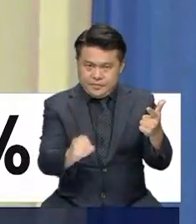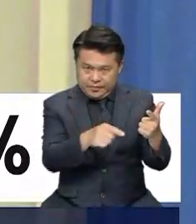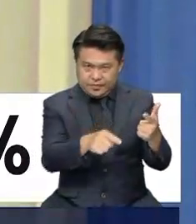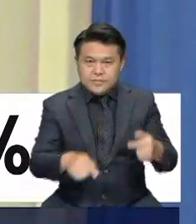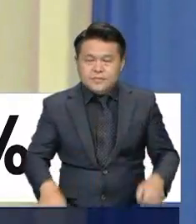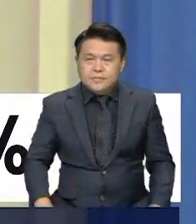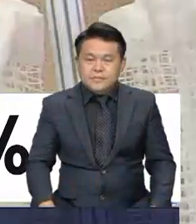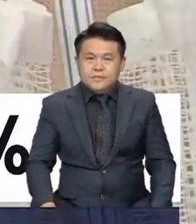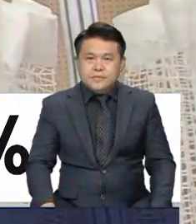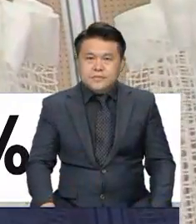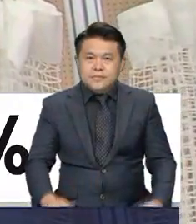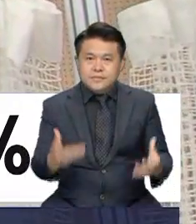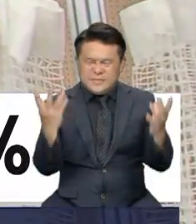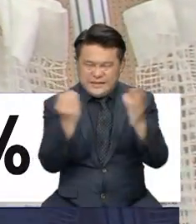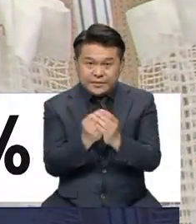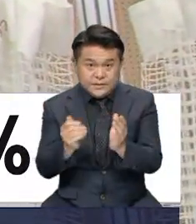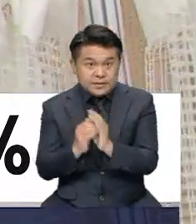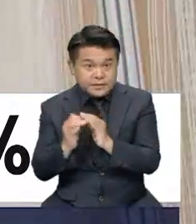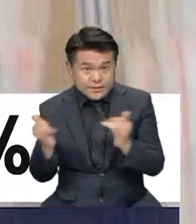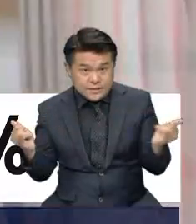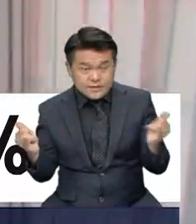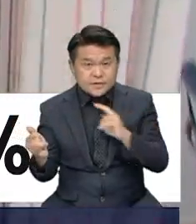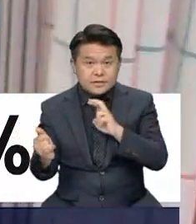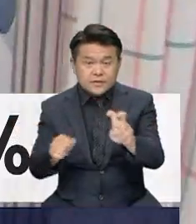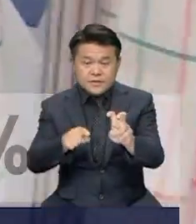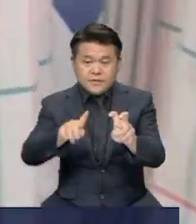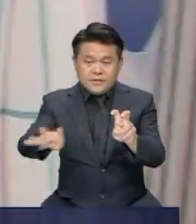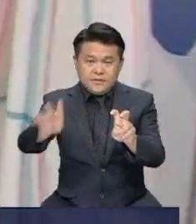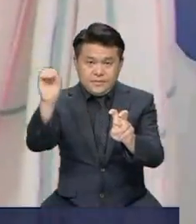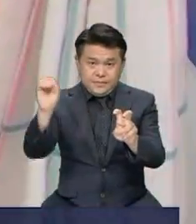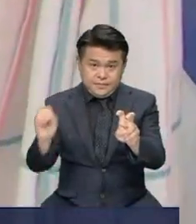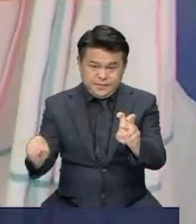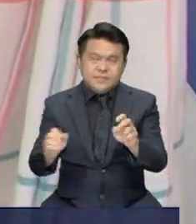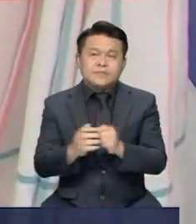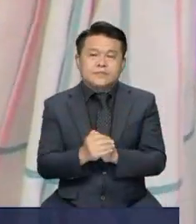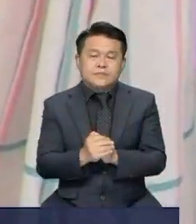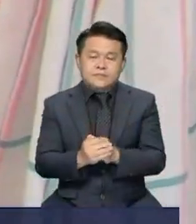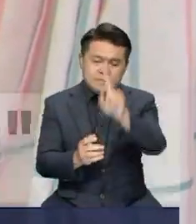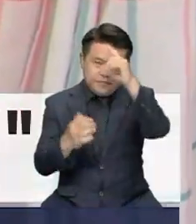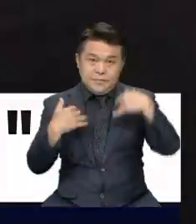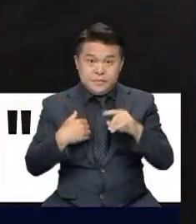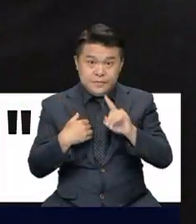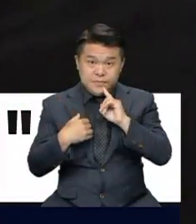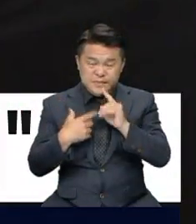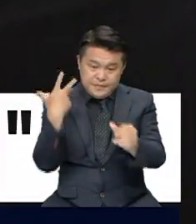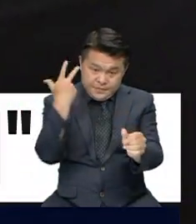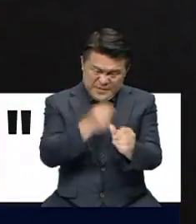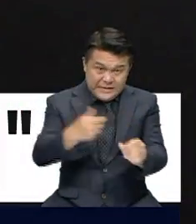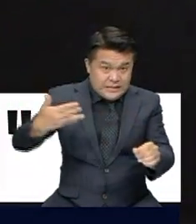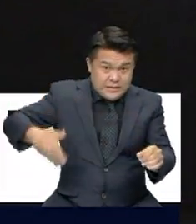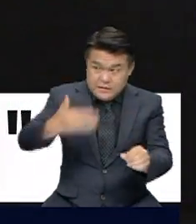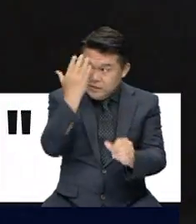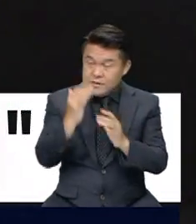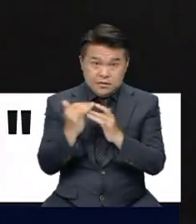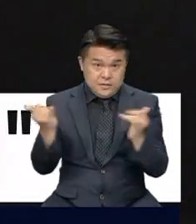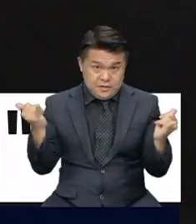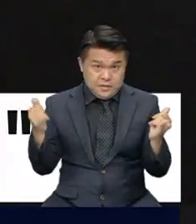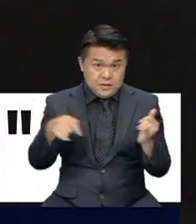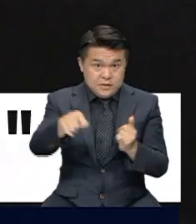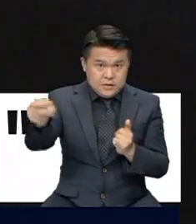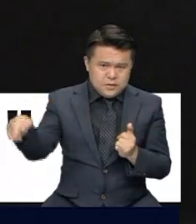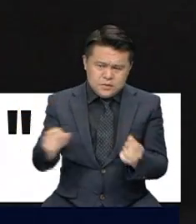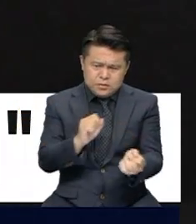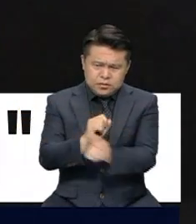늘었습니다. 접종 완료자는 20.4%입니다. 정부는 백신을 접종하지 않은 젊은 층에서